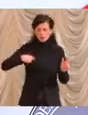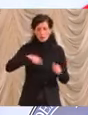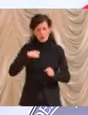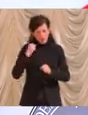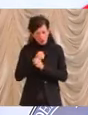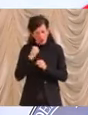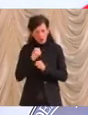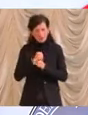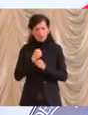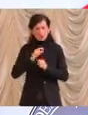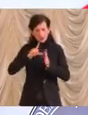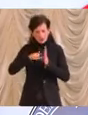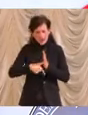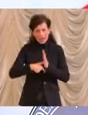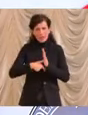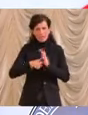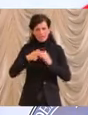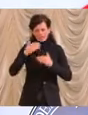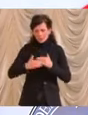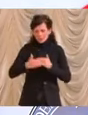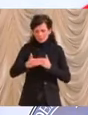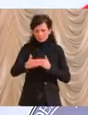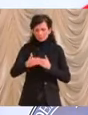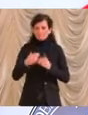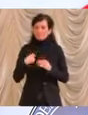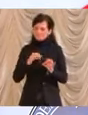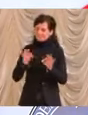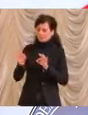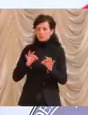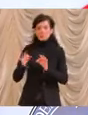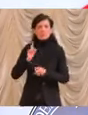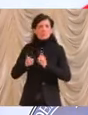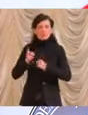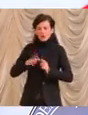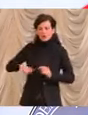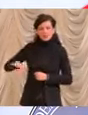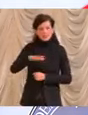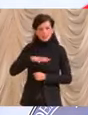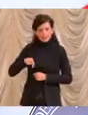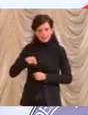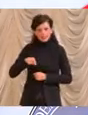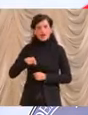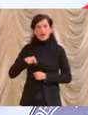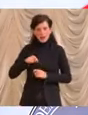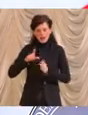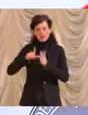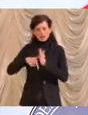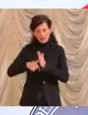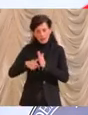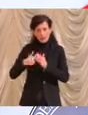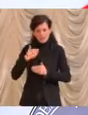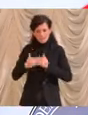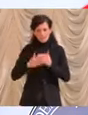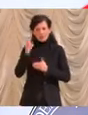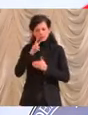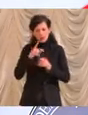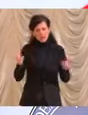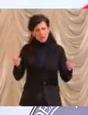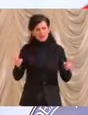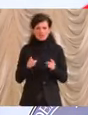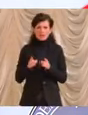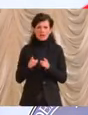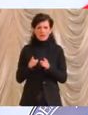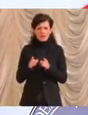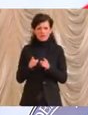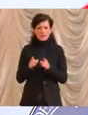i tempi ordinari della burocrazia a cui siamo abituati siano non solo dimezzati, ma vorrei dire